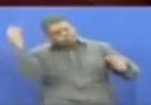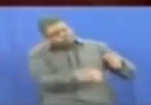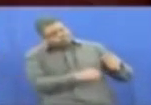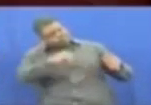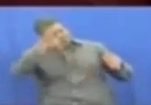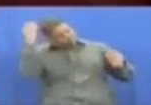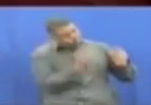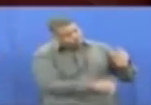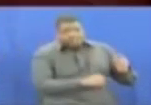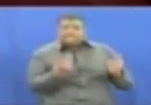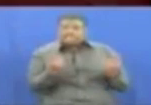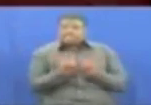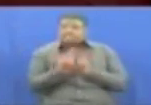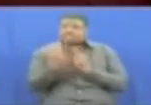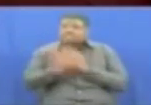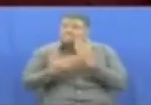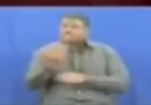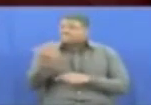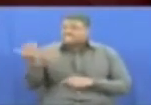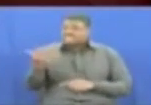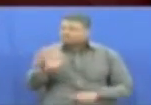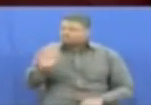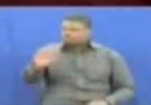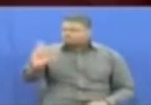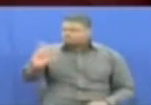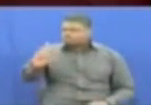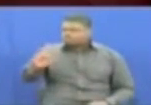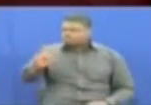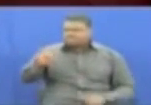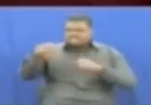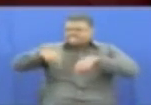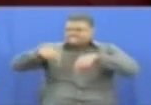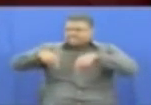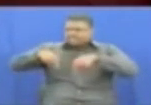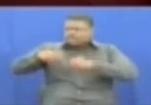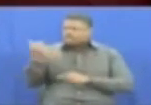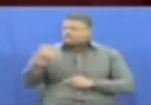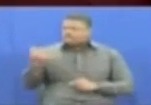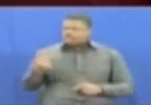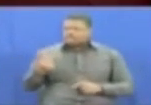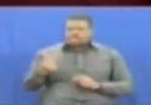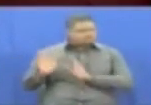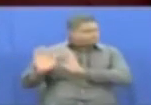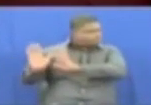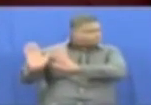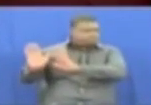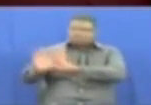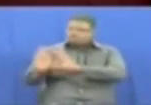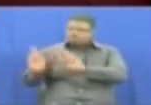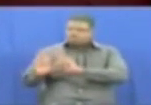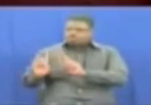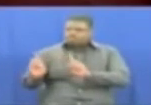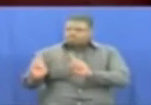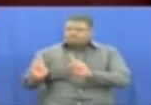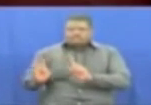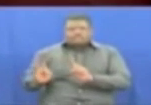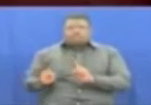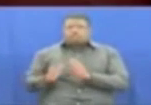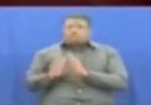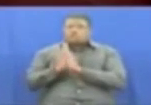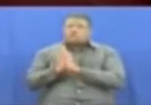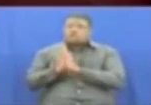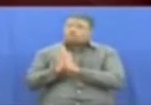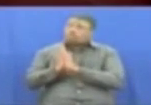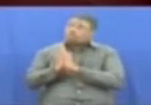hapo serikali itafanya, lakini hatuishauri kwa sasa. Tunajaribu kuelimisha zaidi na kutoa wito na kumwomba Mwenyezi Mungu atuepushie janga